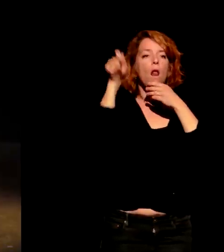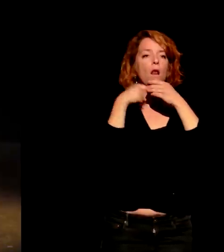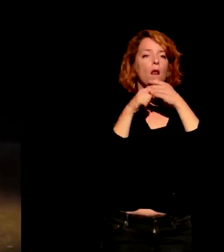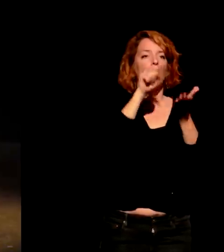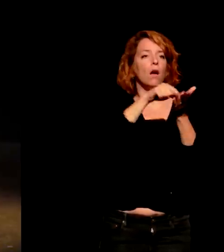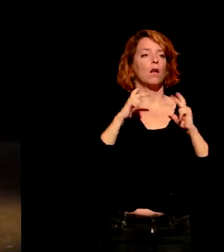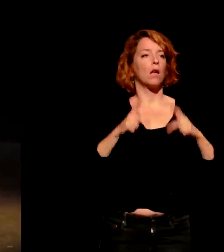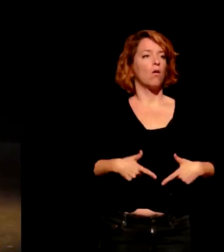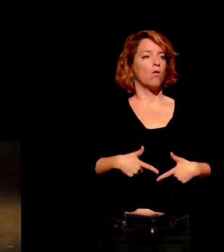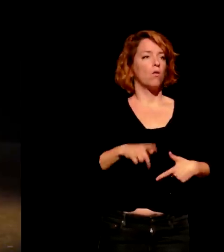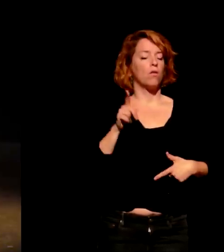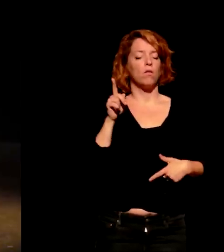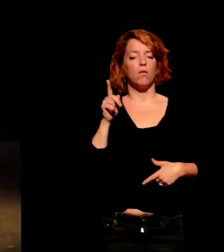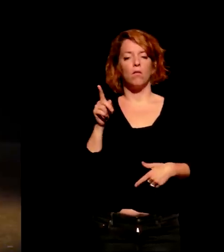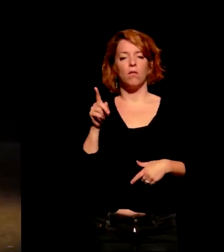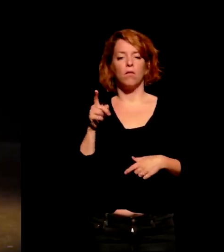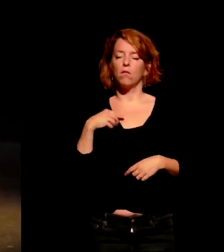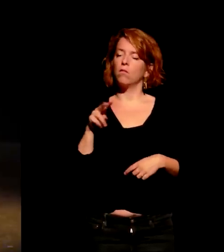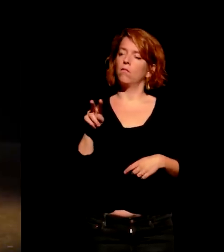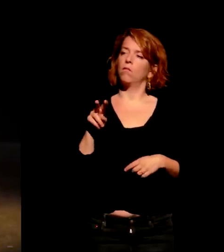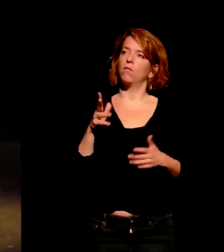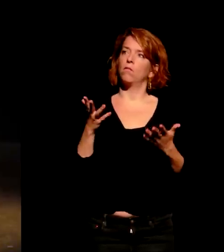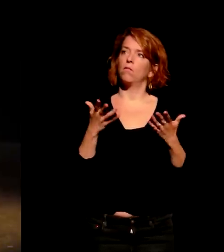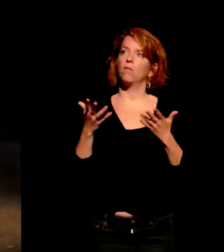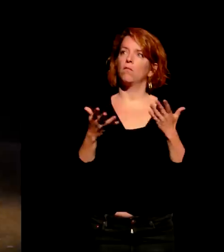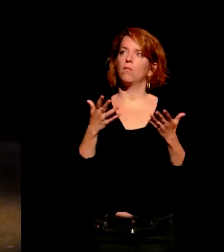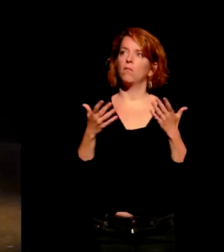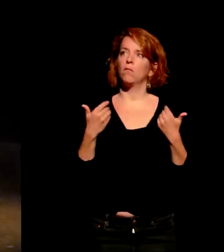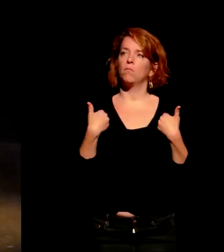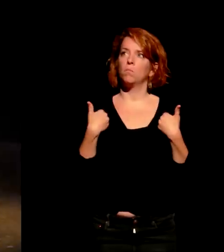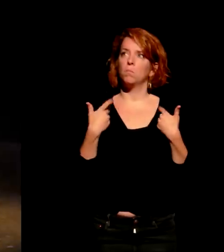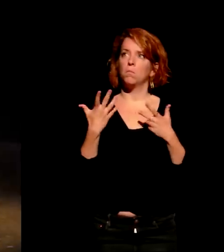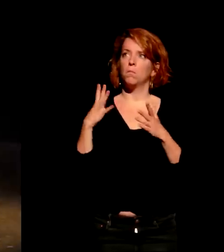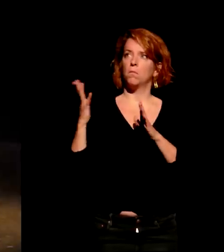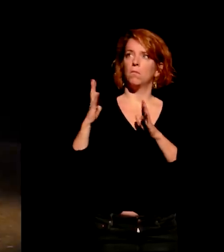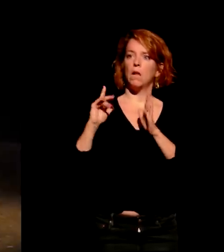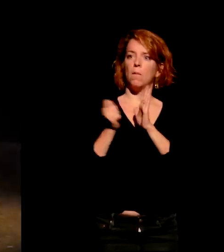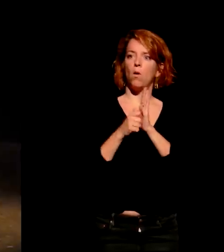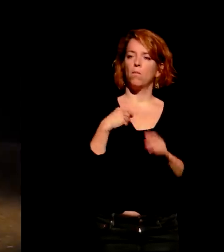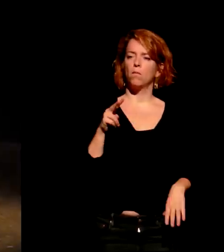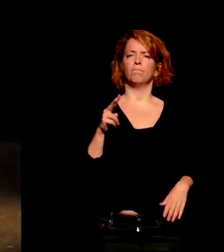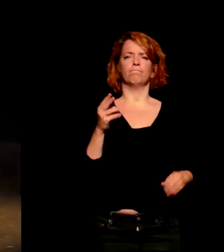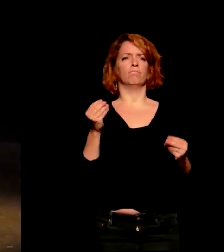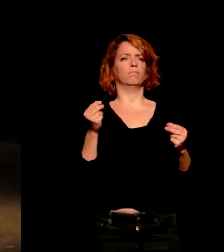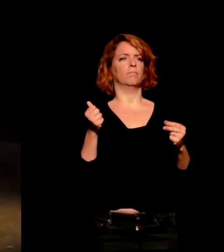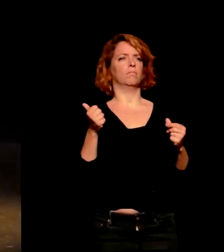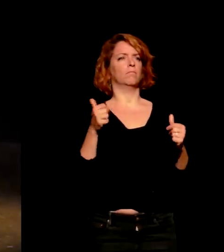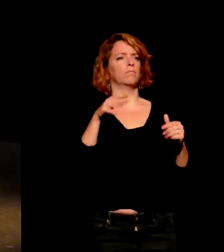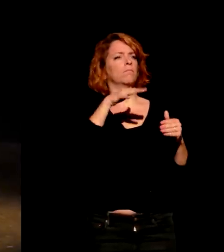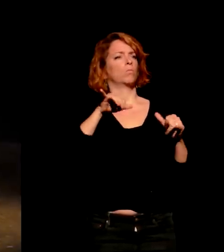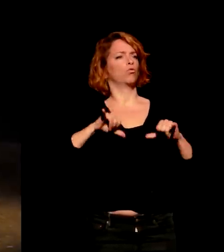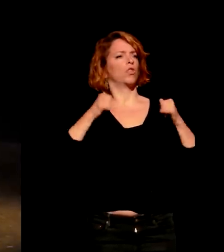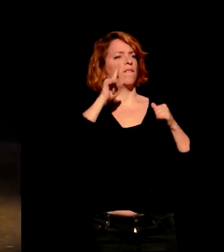Et moi, à l'époque, sans trop savoir exactement pourquoi, mais je me disais que c'était pas sain de virer les jeunes filles des